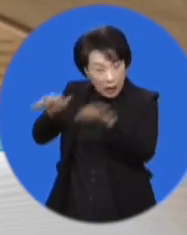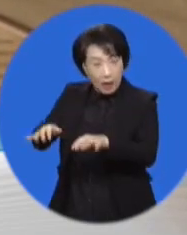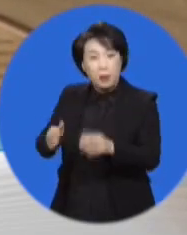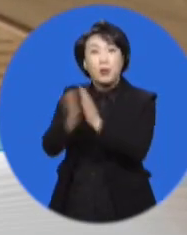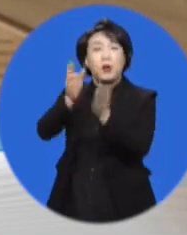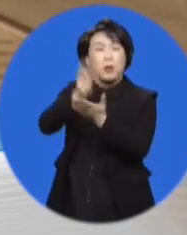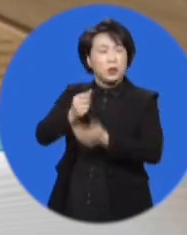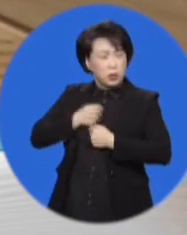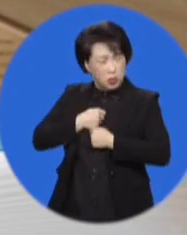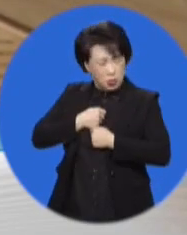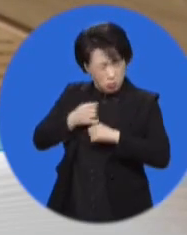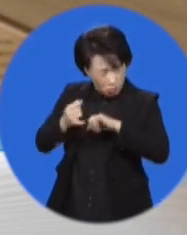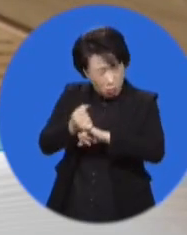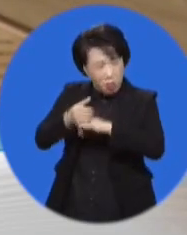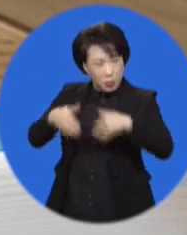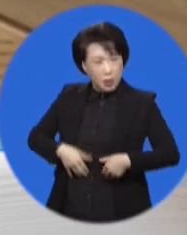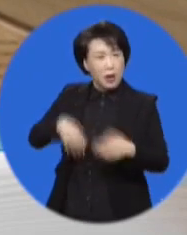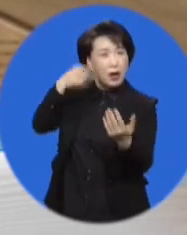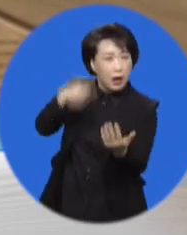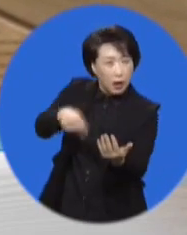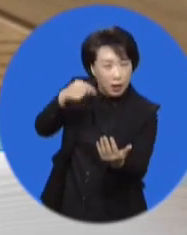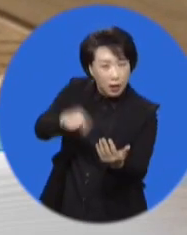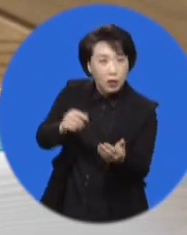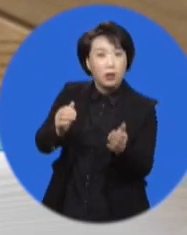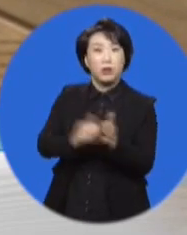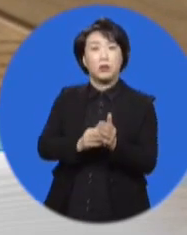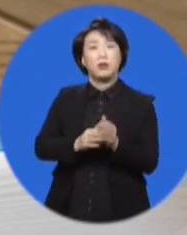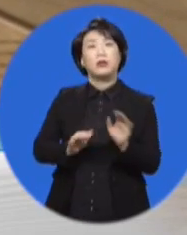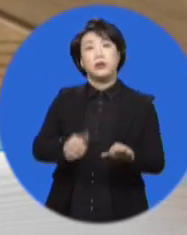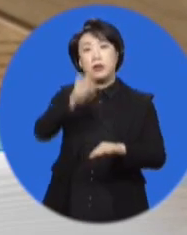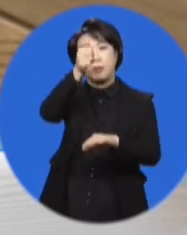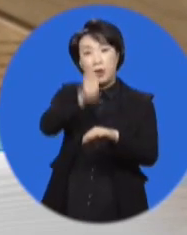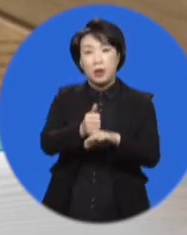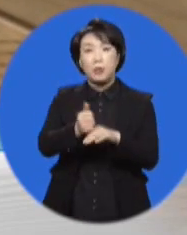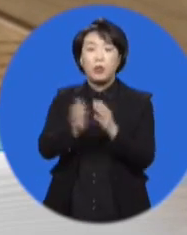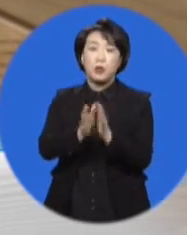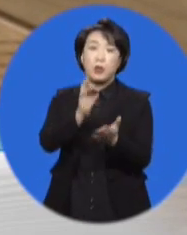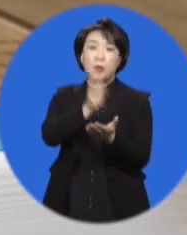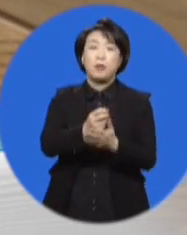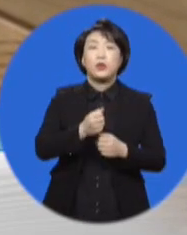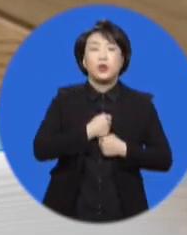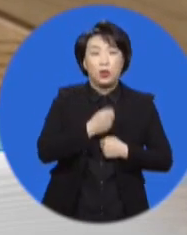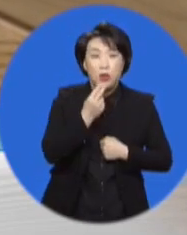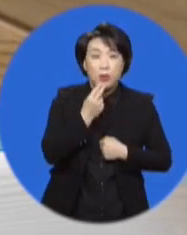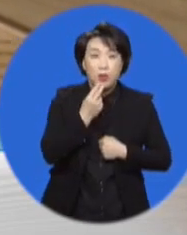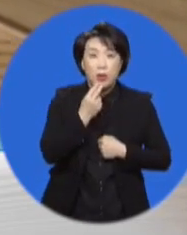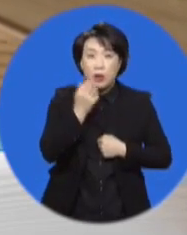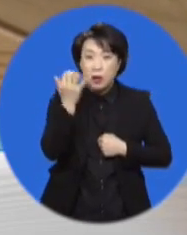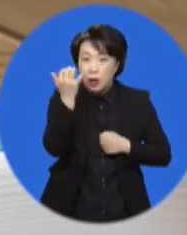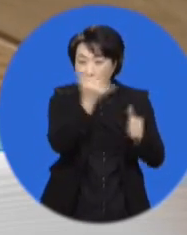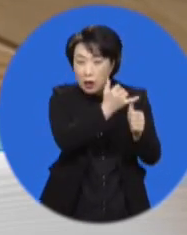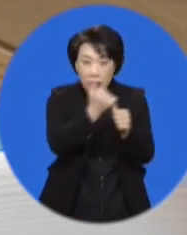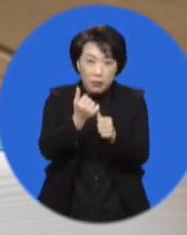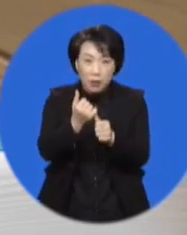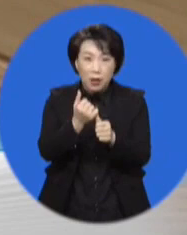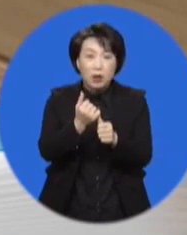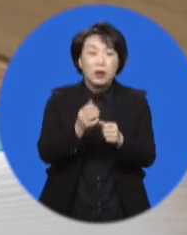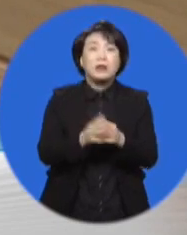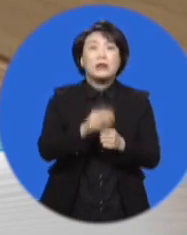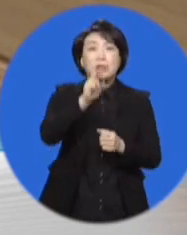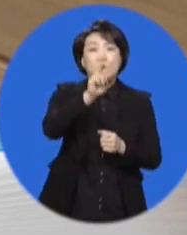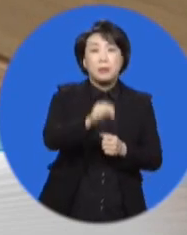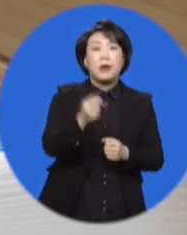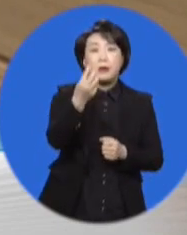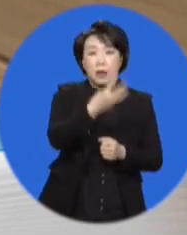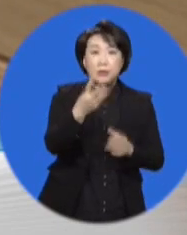게말을해도마지막까지율법을지키지않고가늠함으로23,000명이